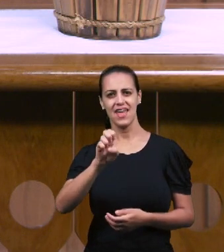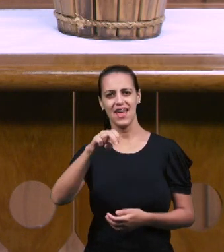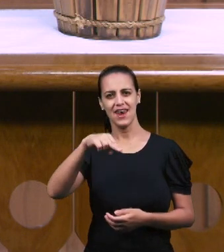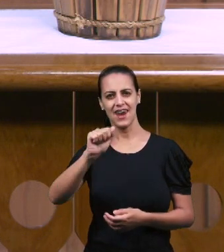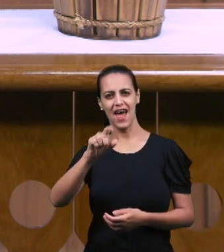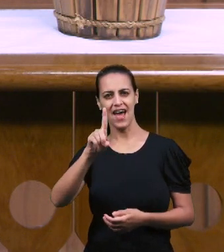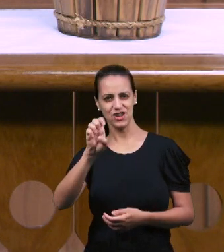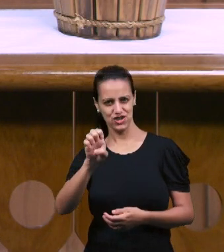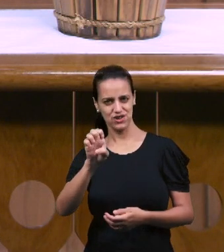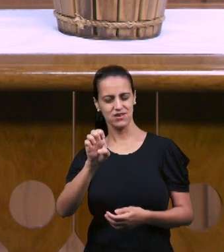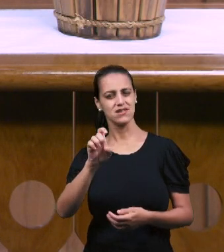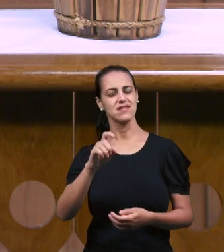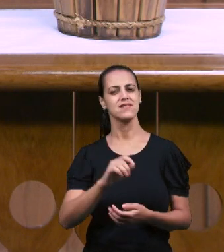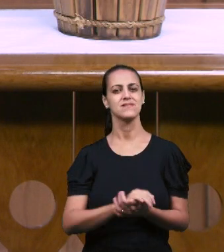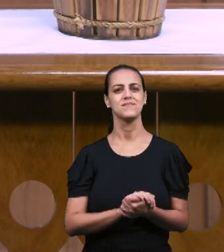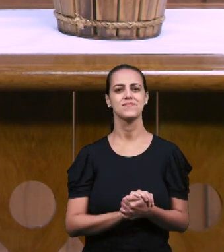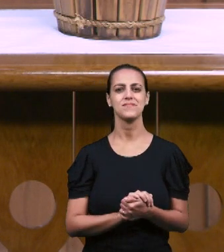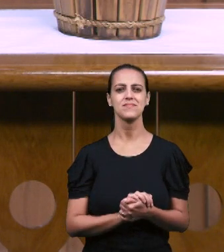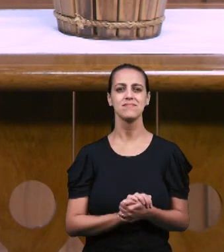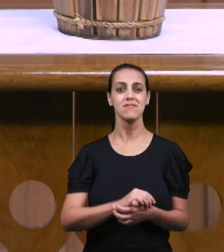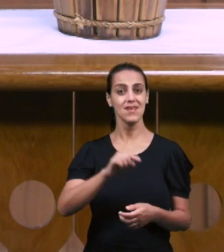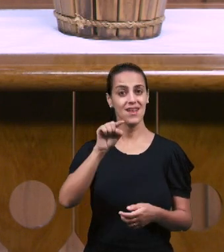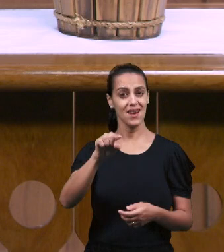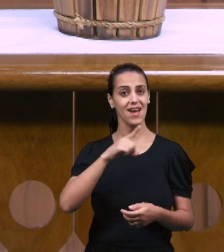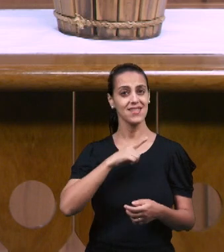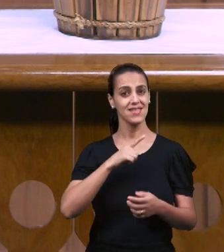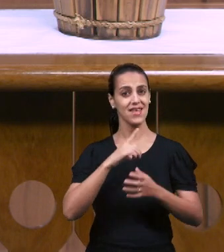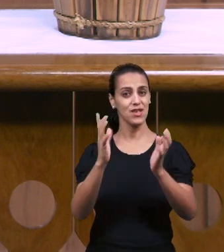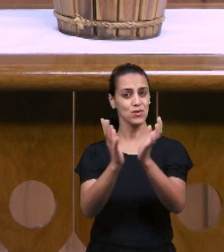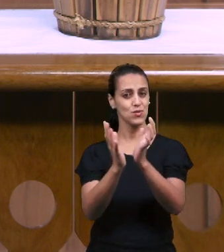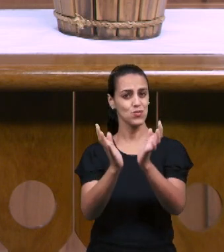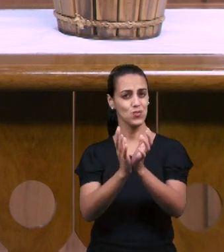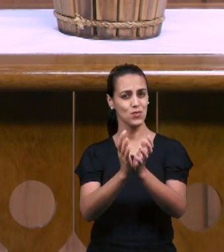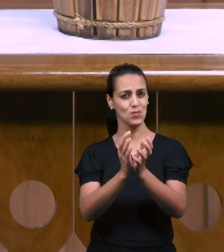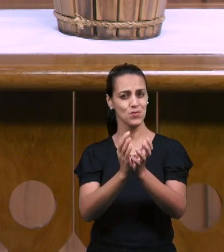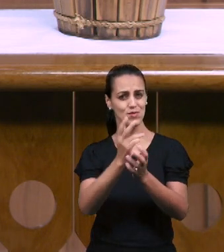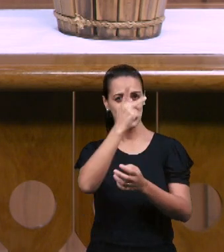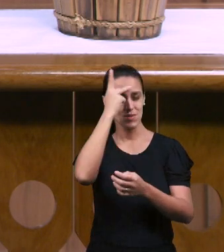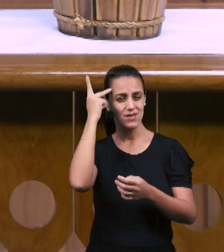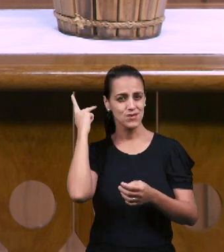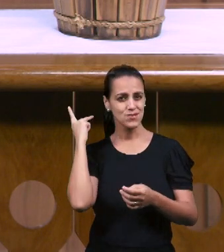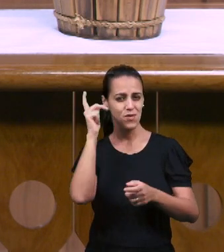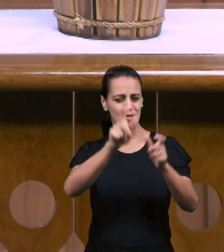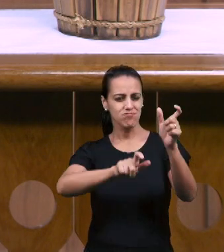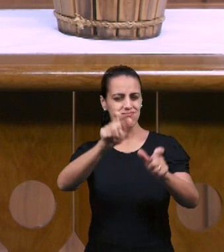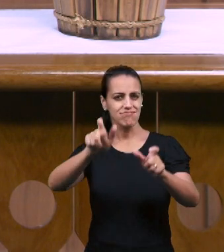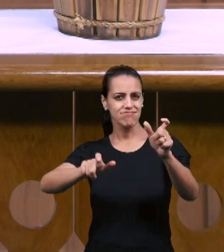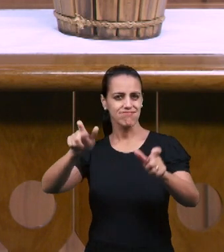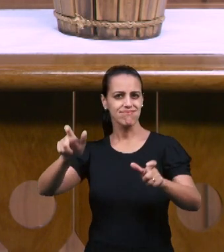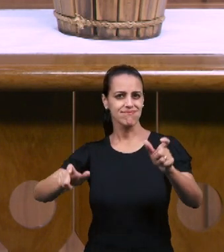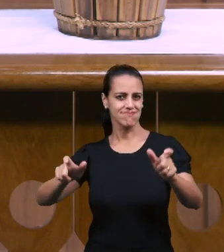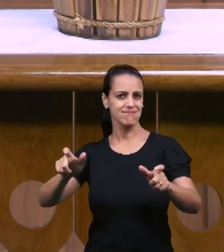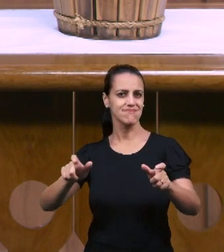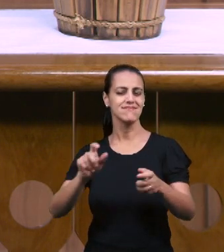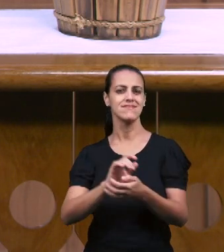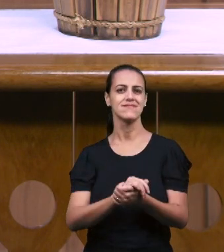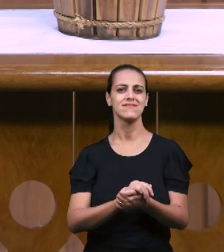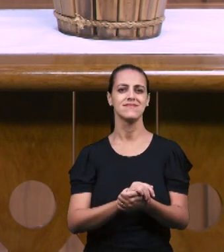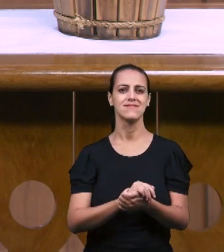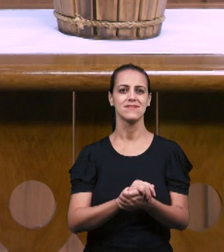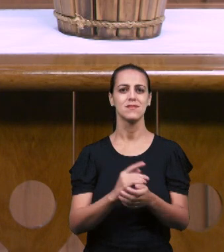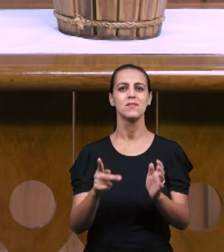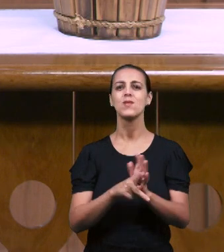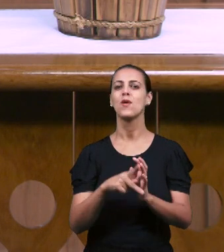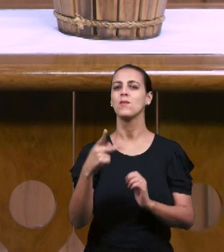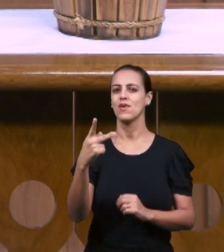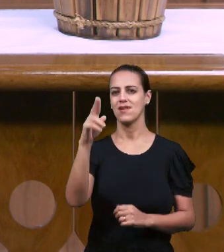Anuton, un groupe de frères qui fait partie d'un travail ici de